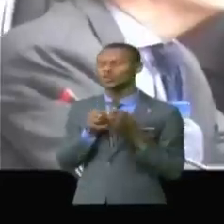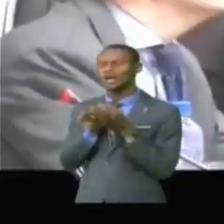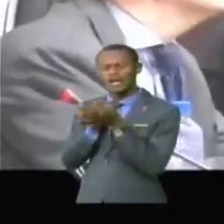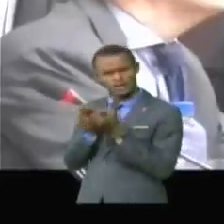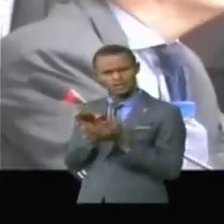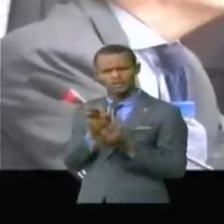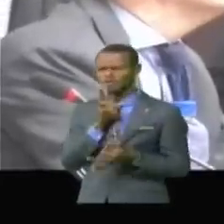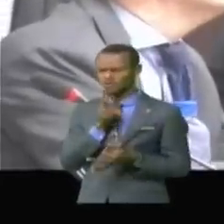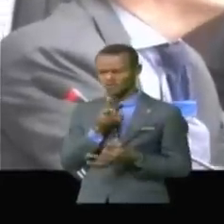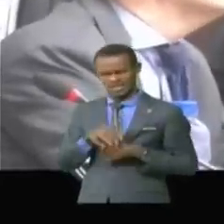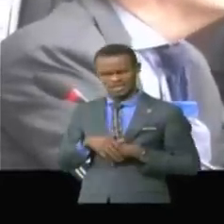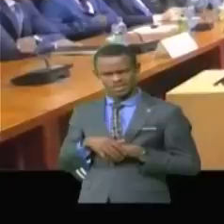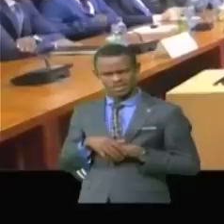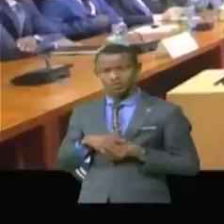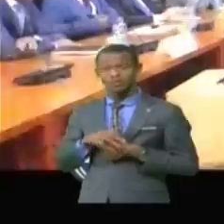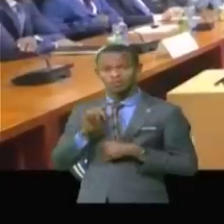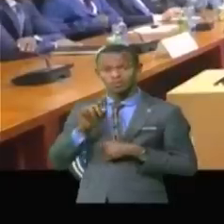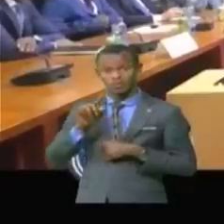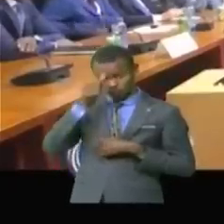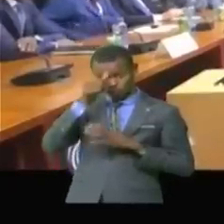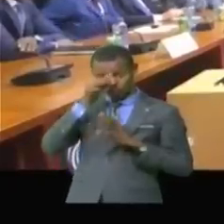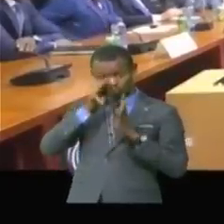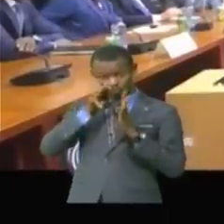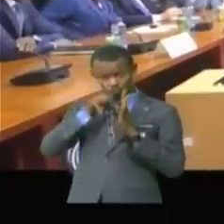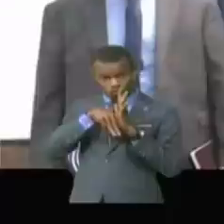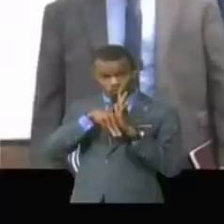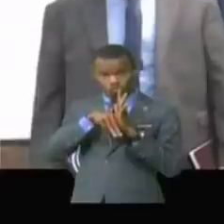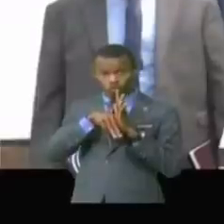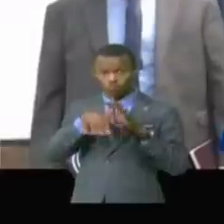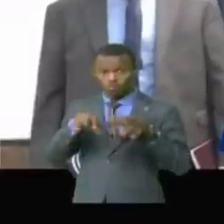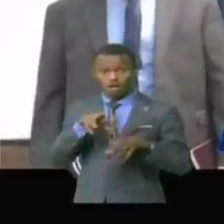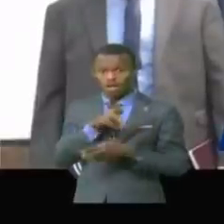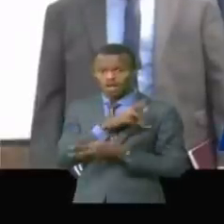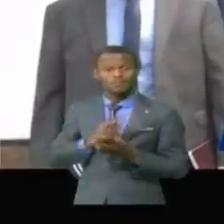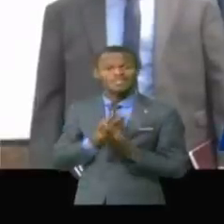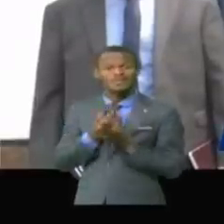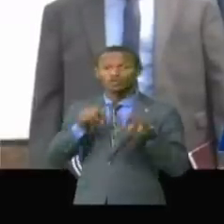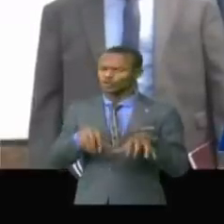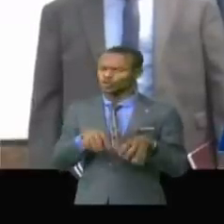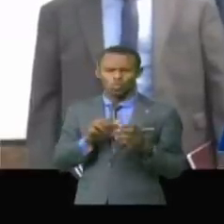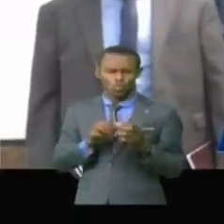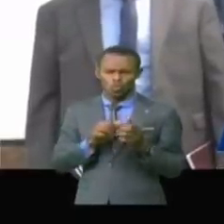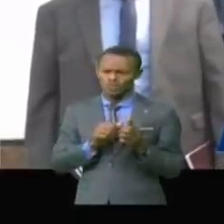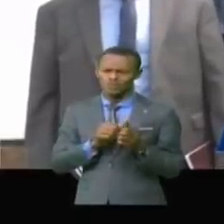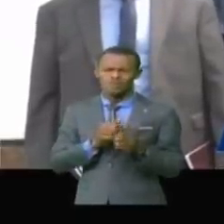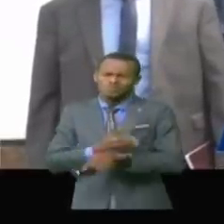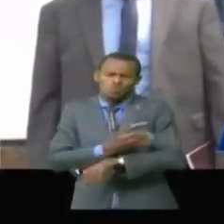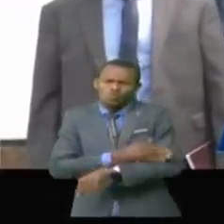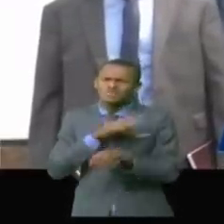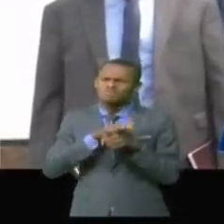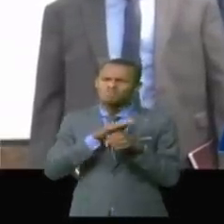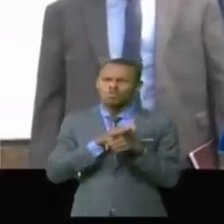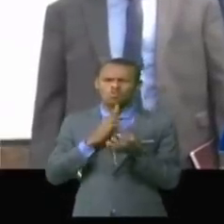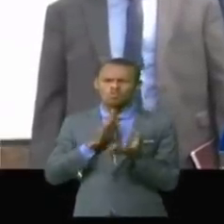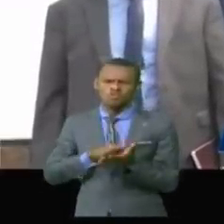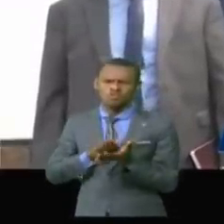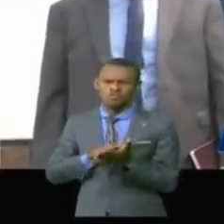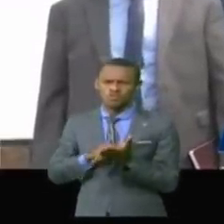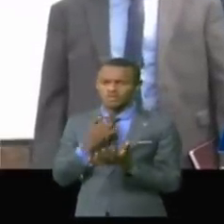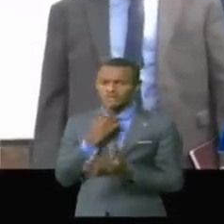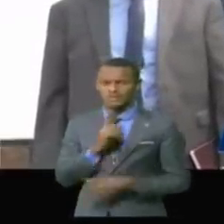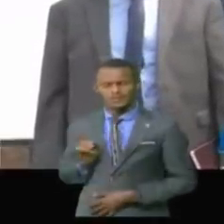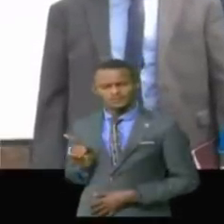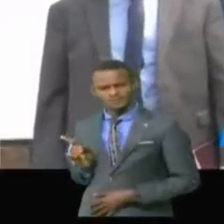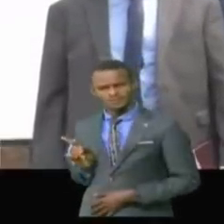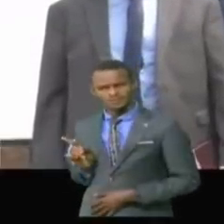gouvernement Sama ces deux dernières semaines sont à louer. Notre travail, notre tâche dans cette mission, c'est de récolter le